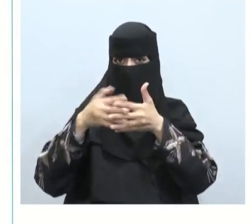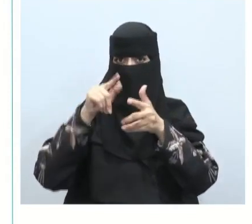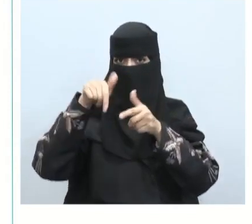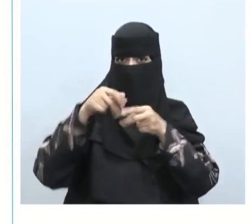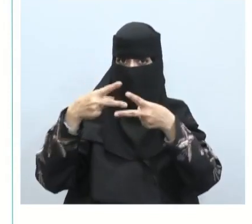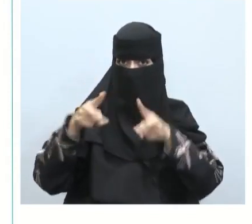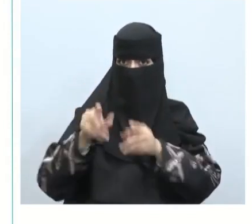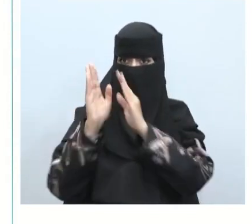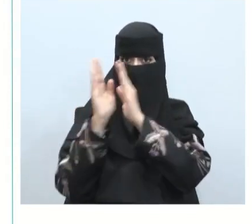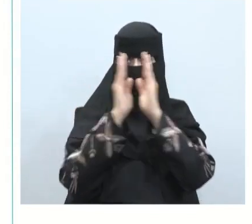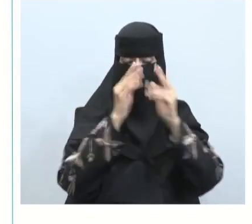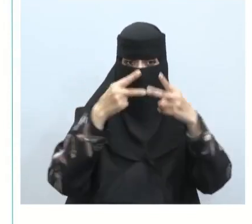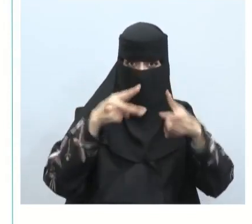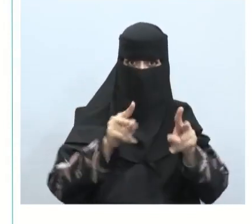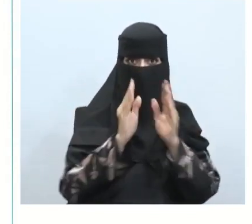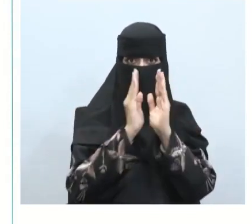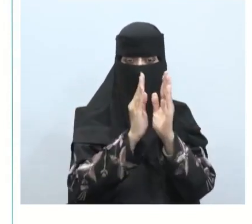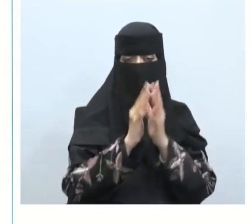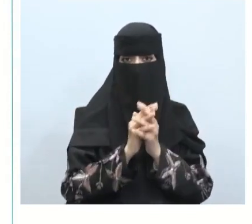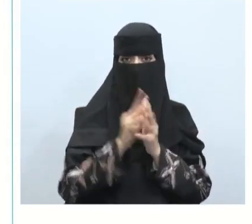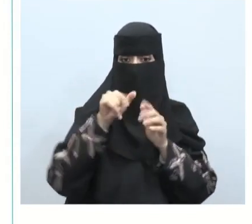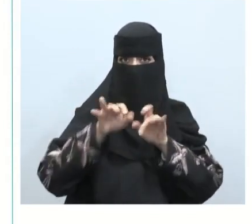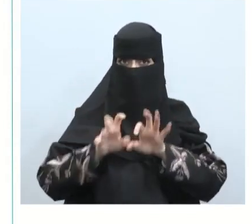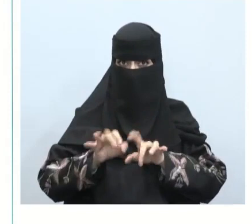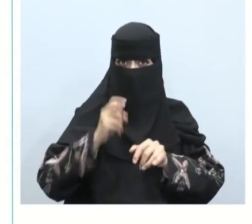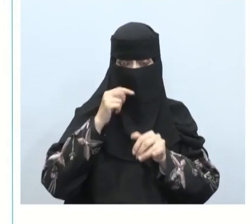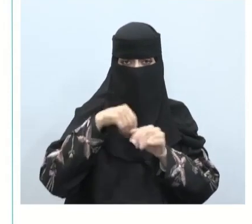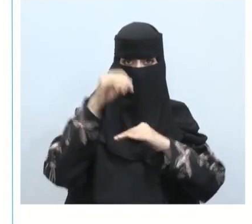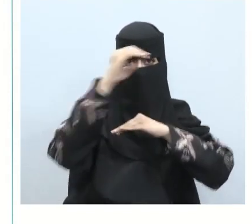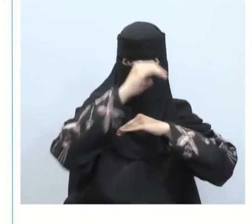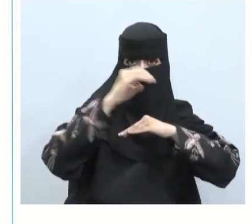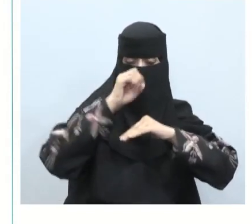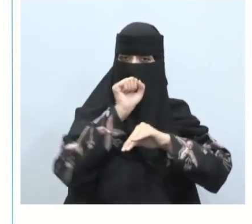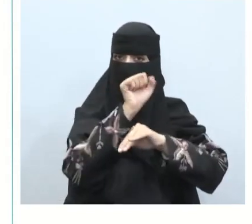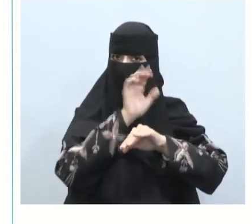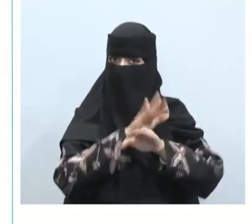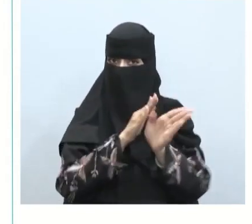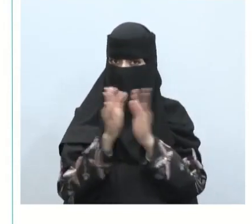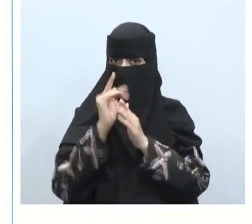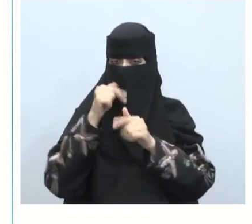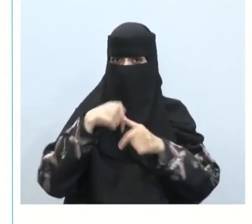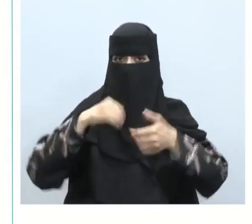لفتح نافذه المشاركه اكتب البريد الالكتروني الخاص